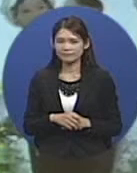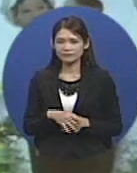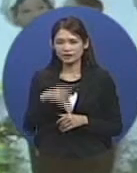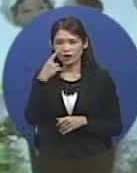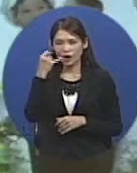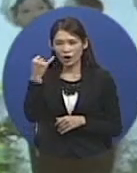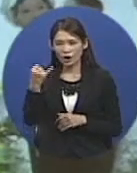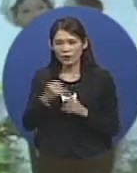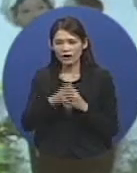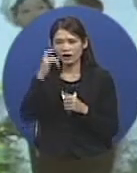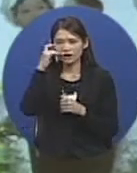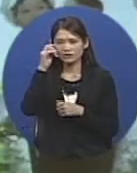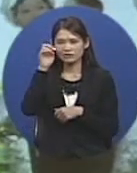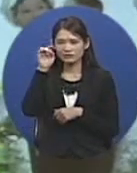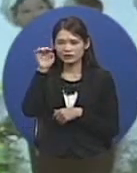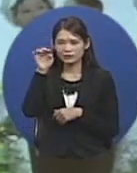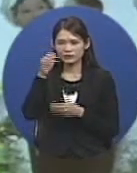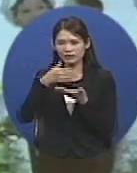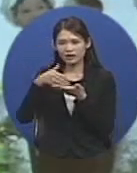엄마를 그리는 마음